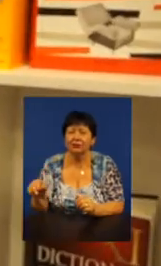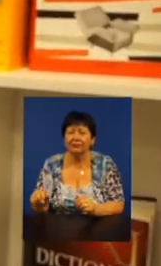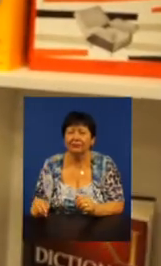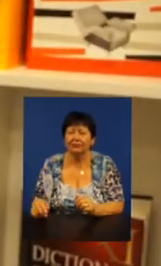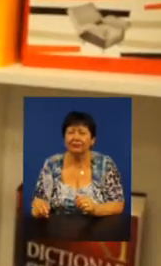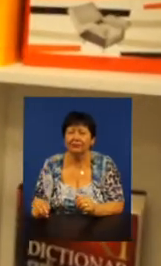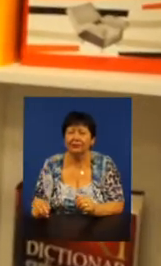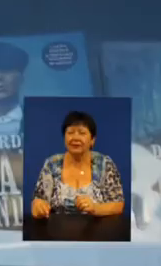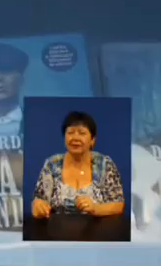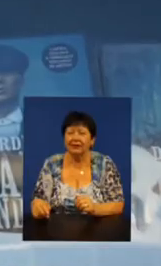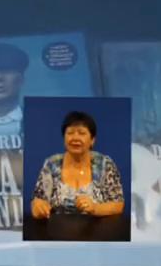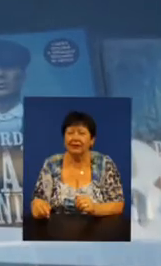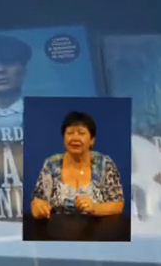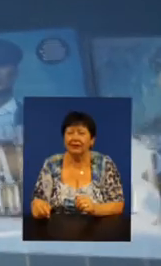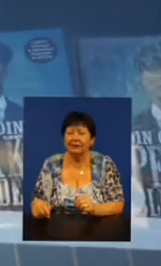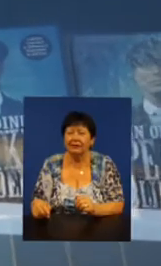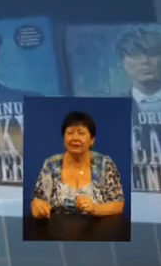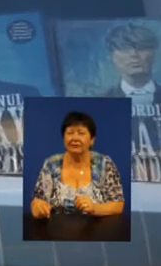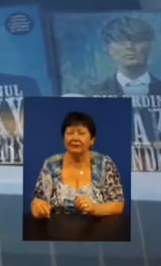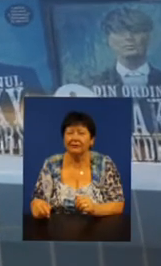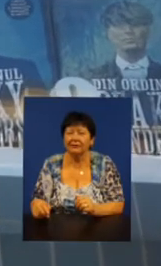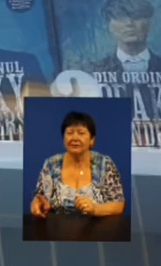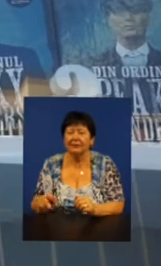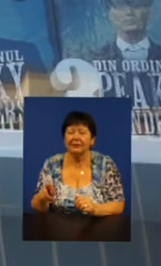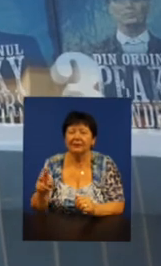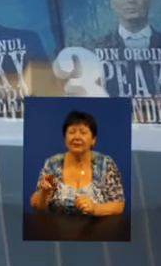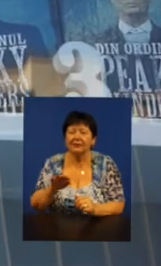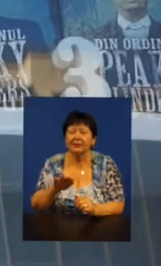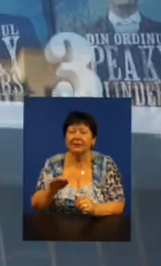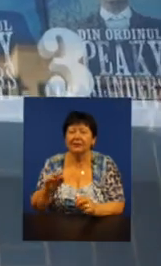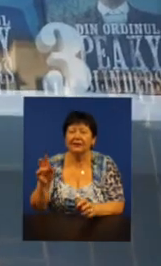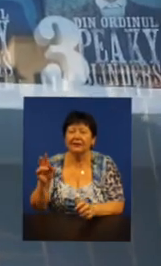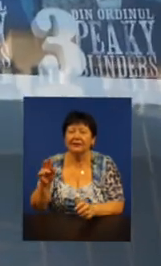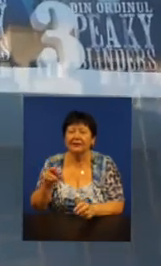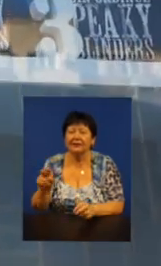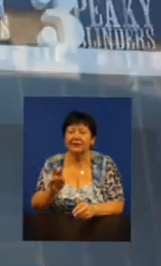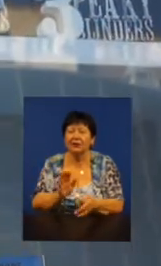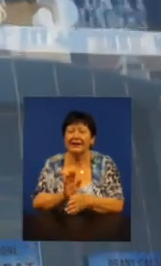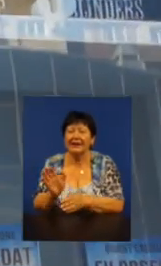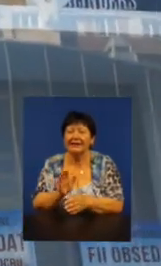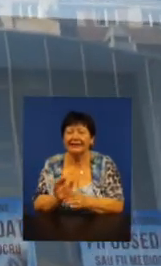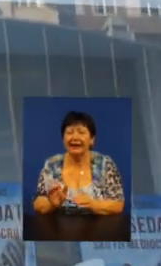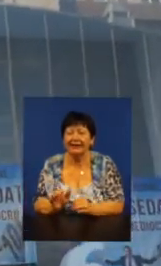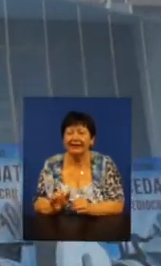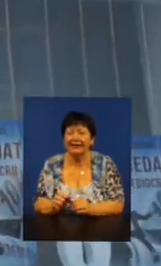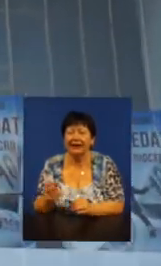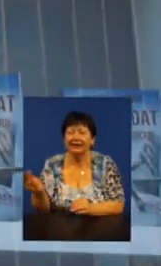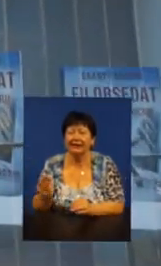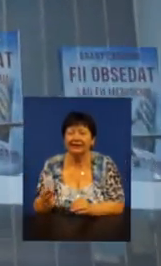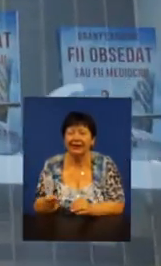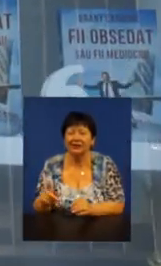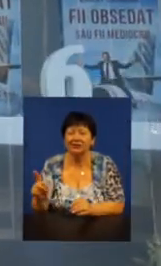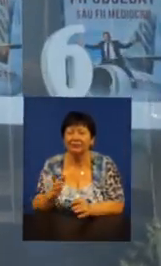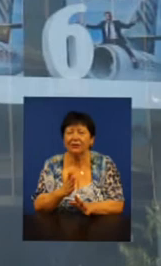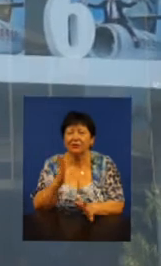și denumirea Bestseller. La noi găsiți titluri editate la editura Bestseller și, în primul